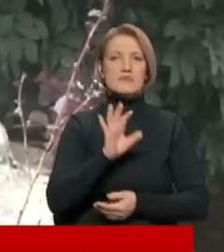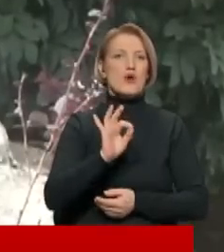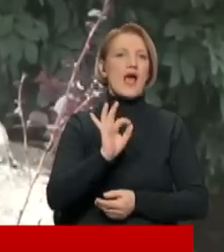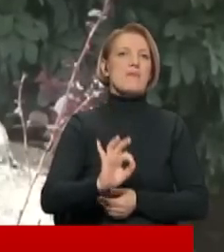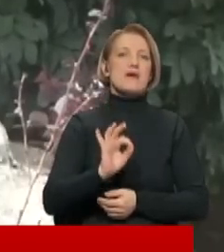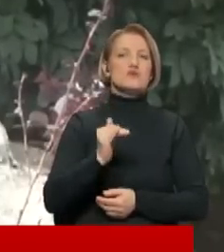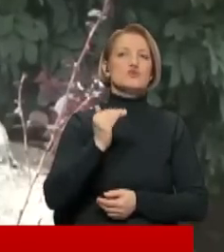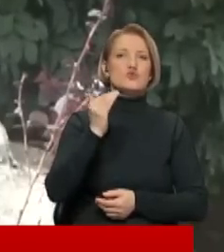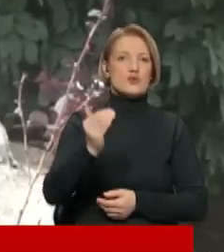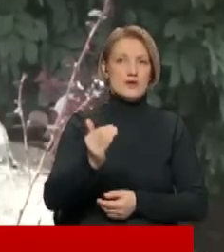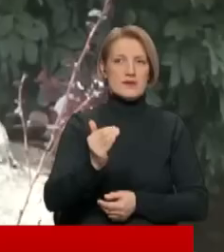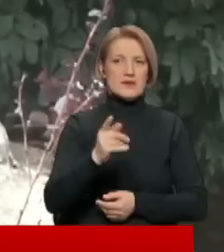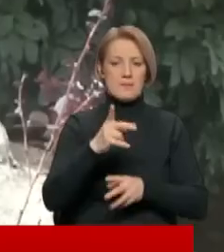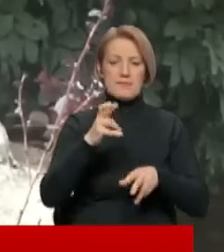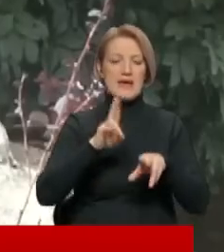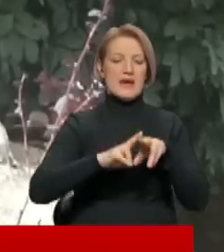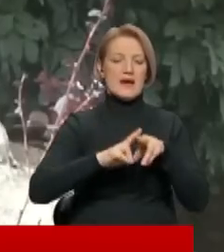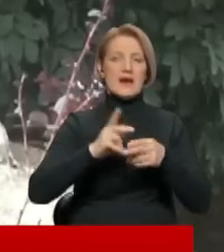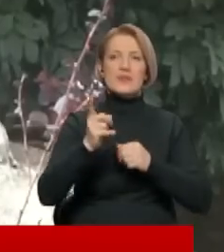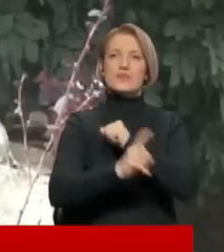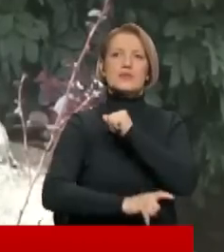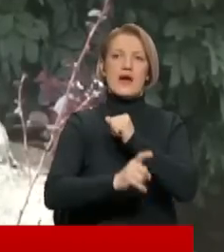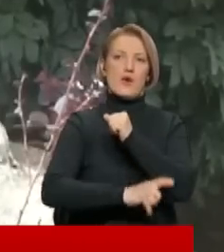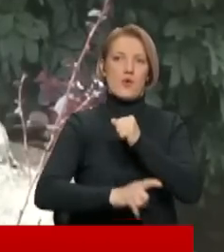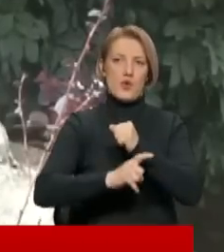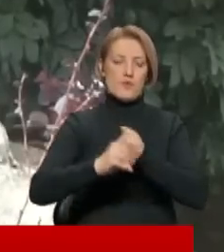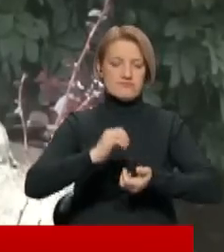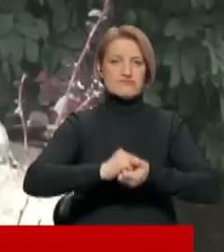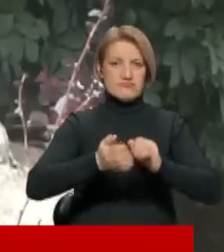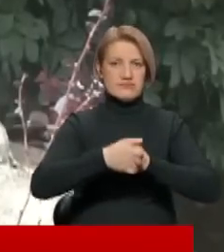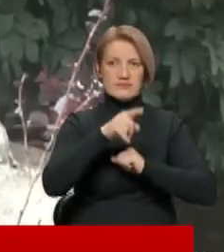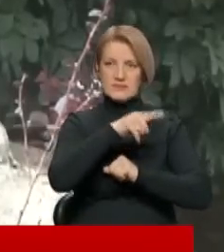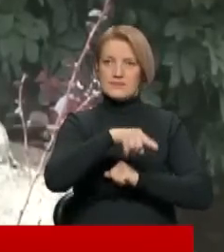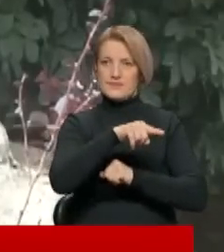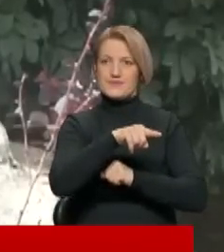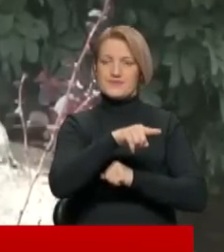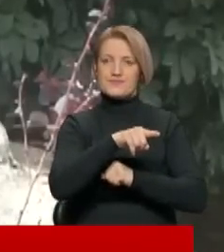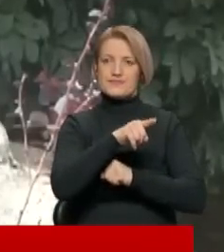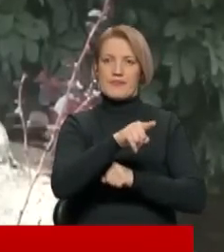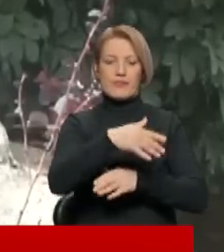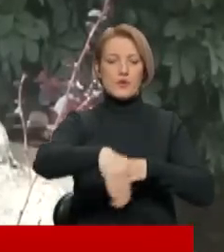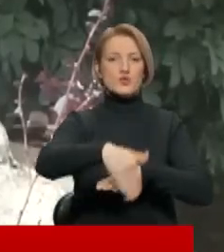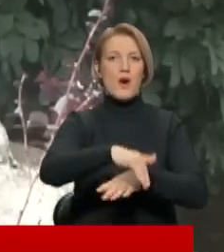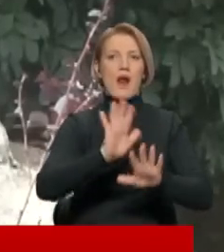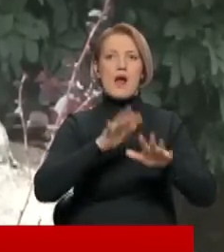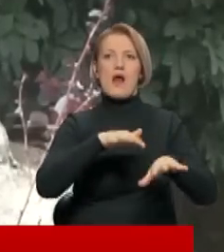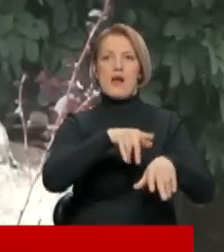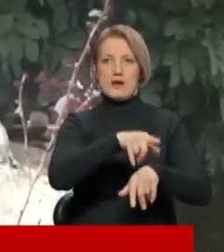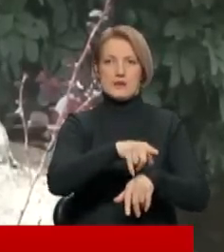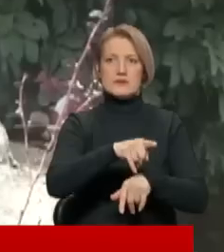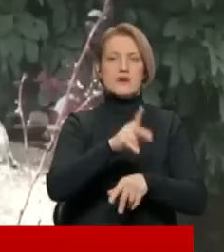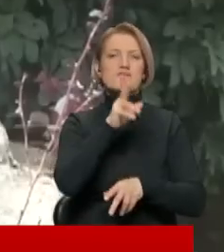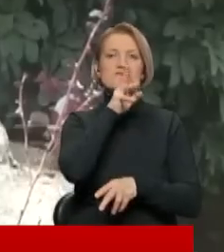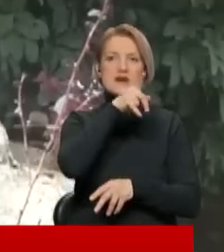sonra PKK terör örgütü yandaşlarının sokaklara dökülerek